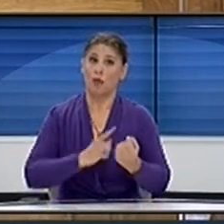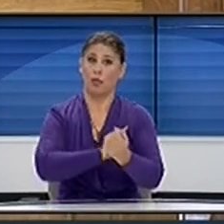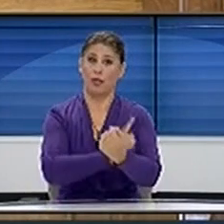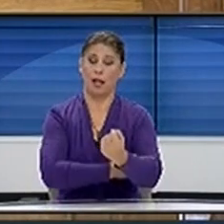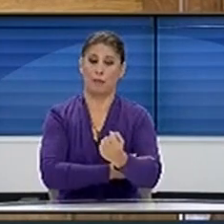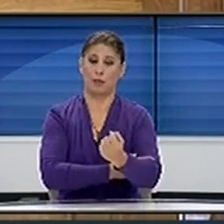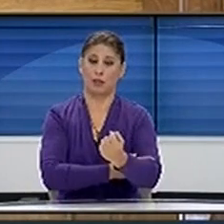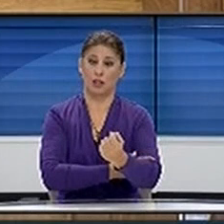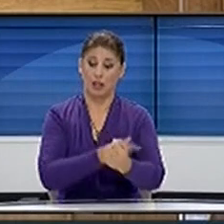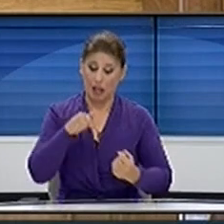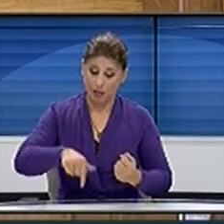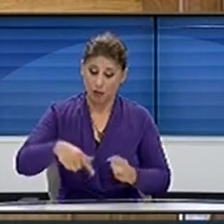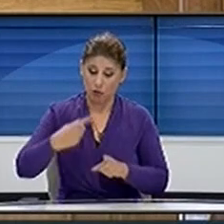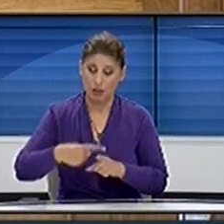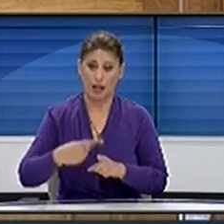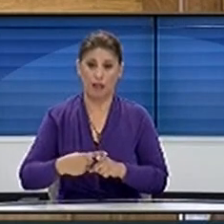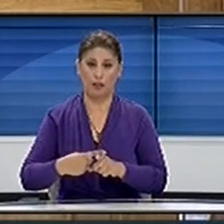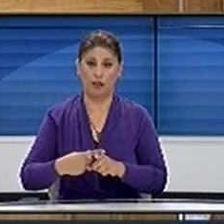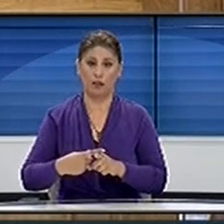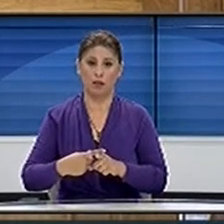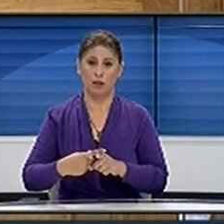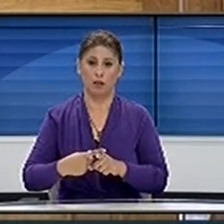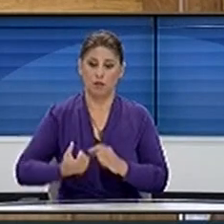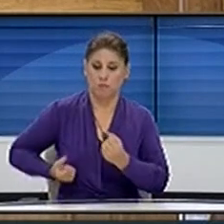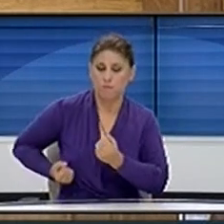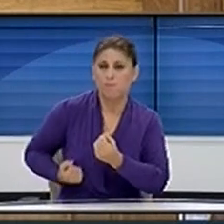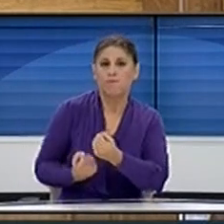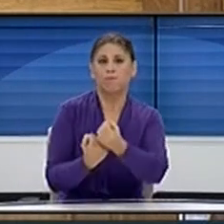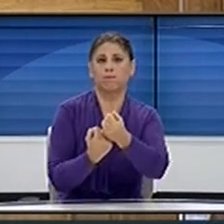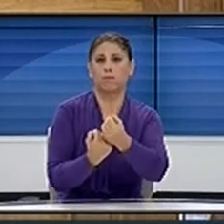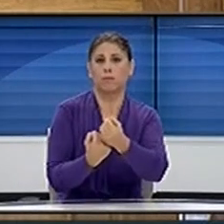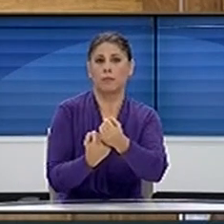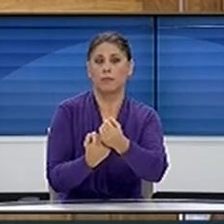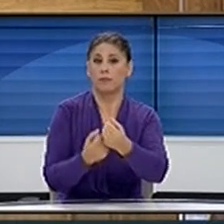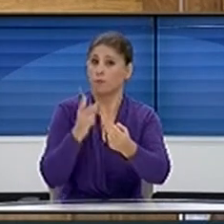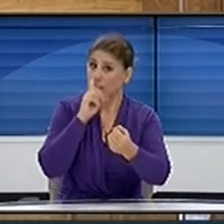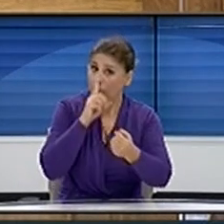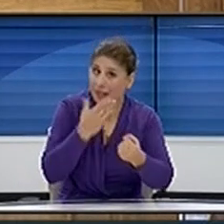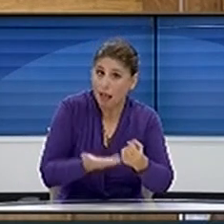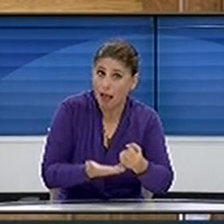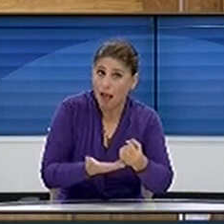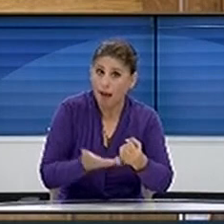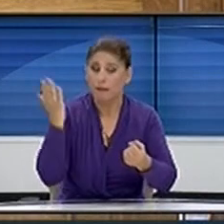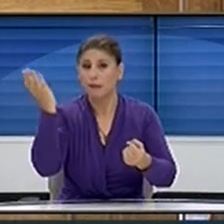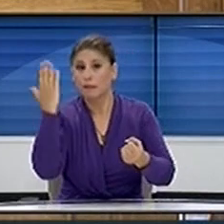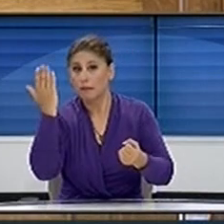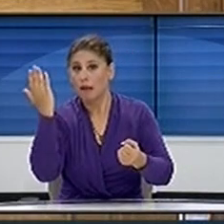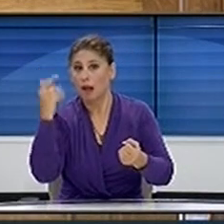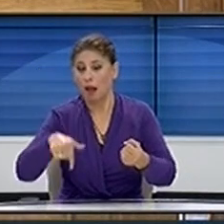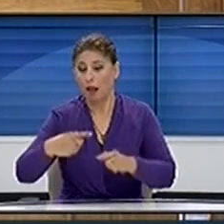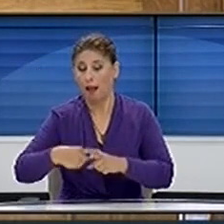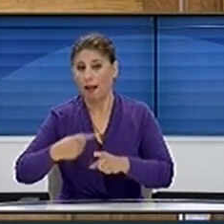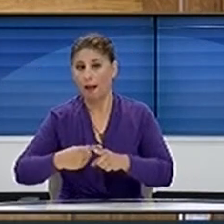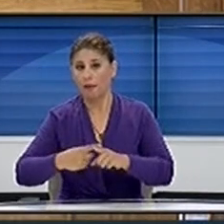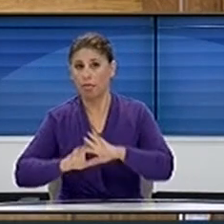δυνάμεις σε αυτή τη χώρα που να σιγοντάρουν ψέματα ότι δήθεν